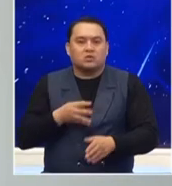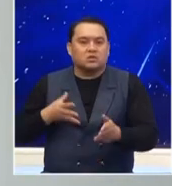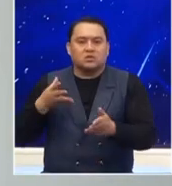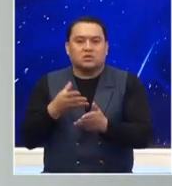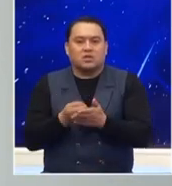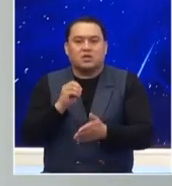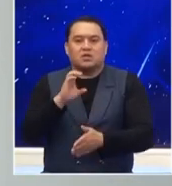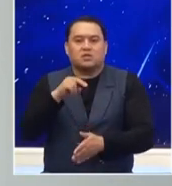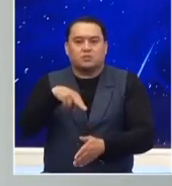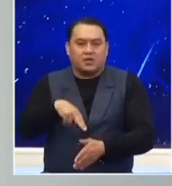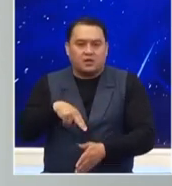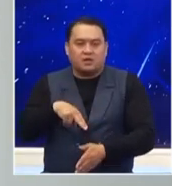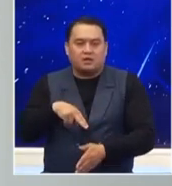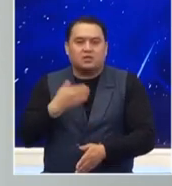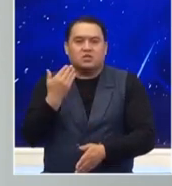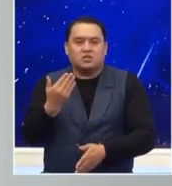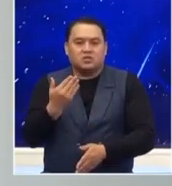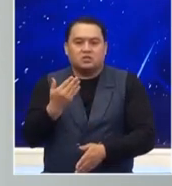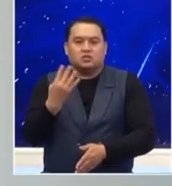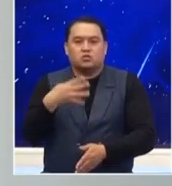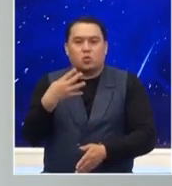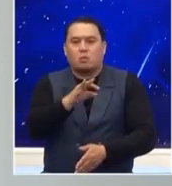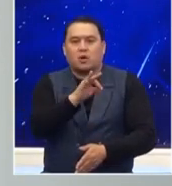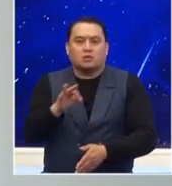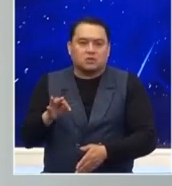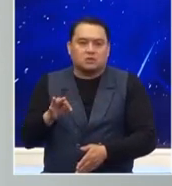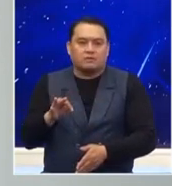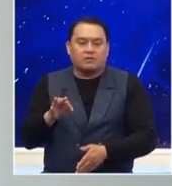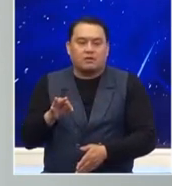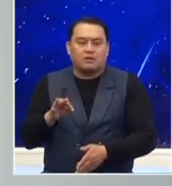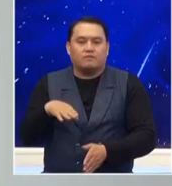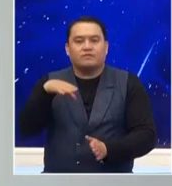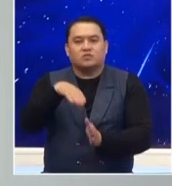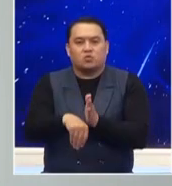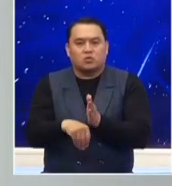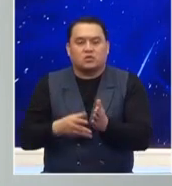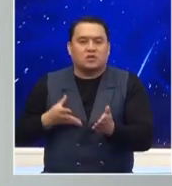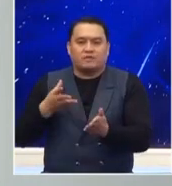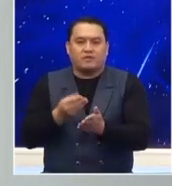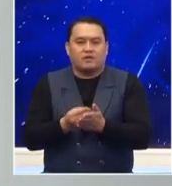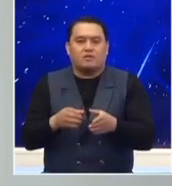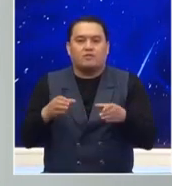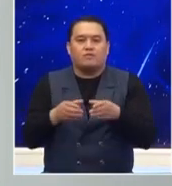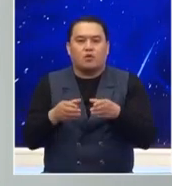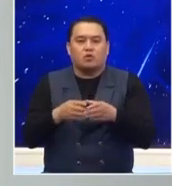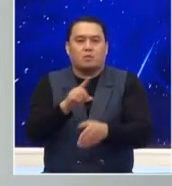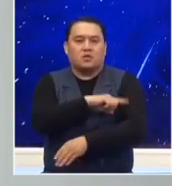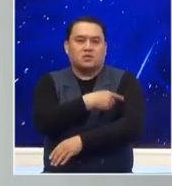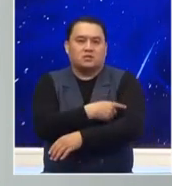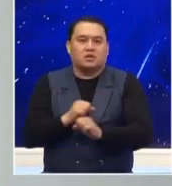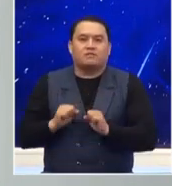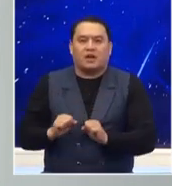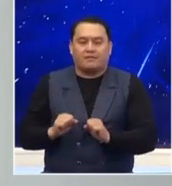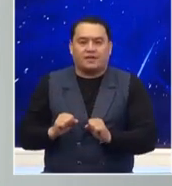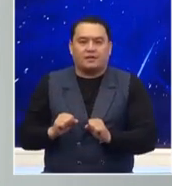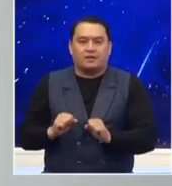ЭСП, из них 40% это составляет как раз-таки взносы фонда социально-медицинского страхования. То есть,